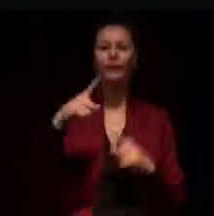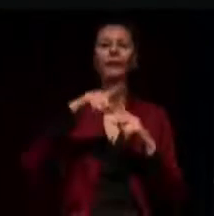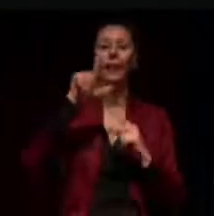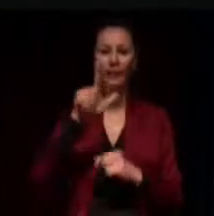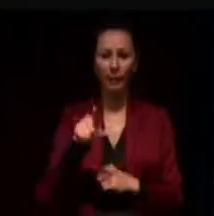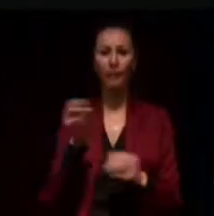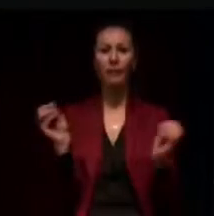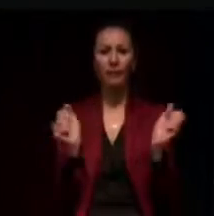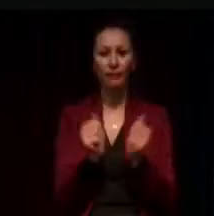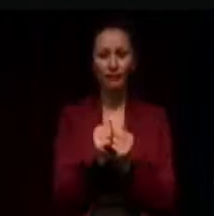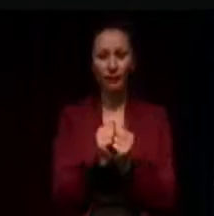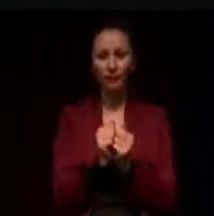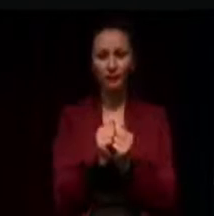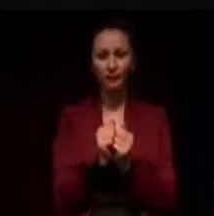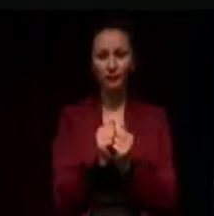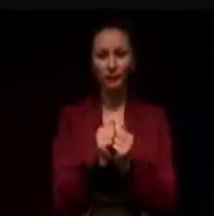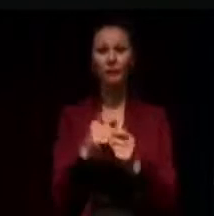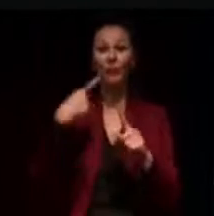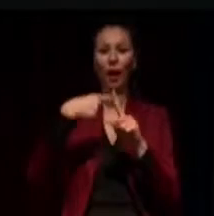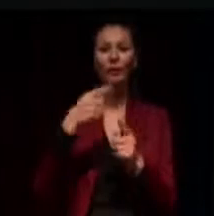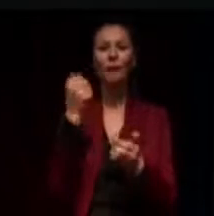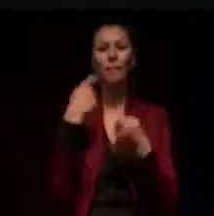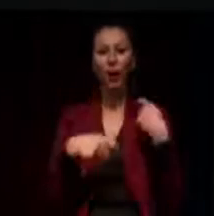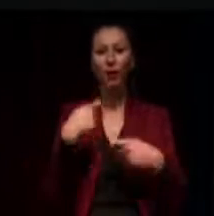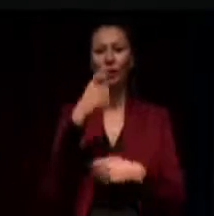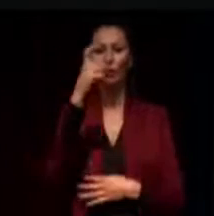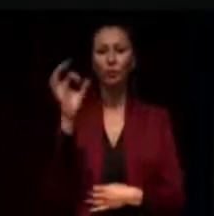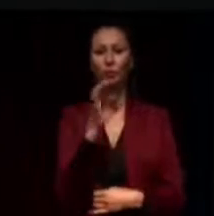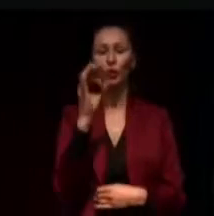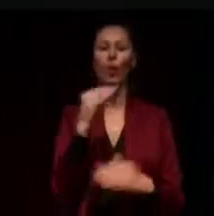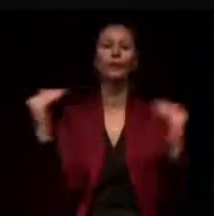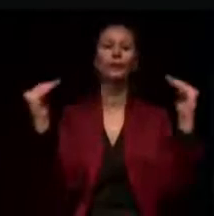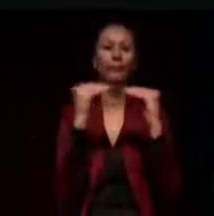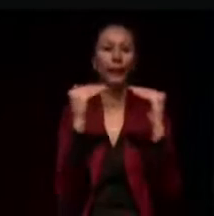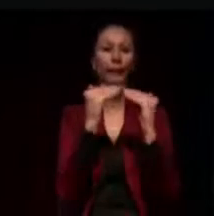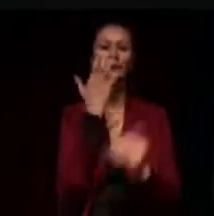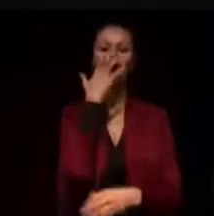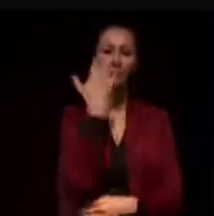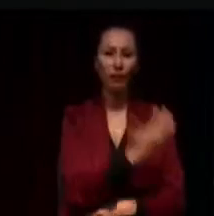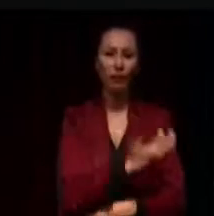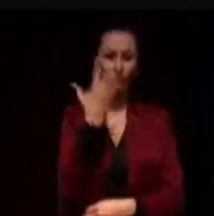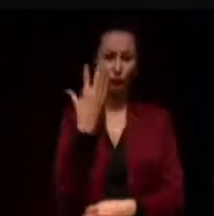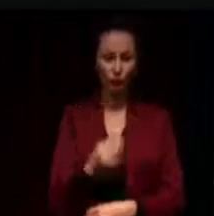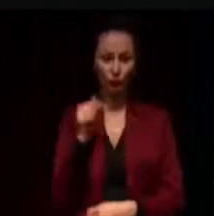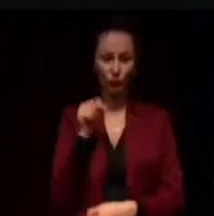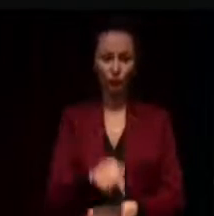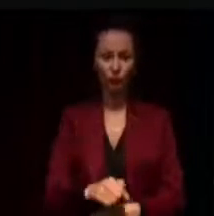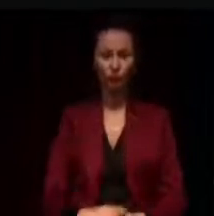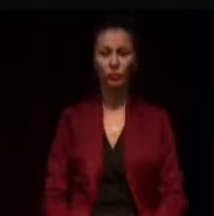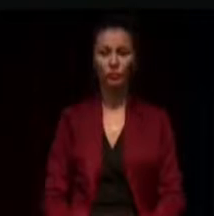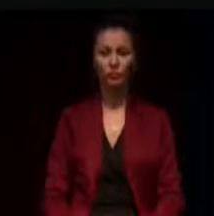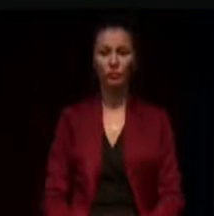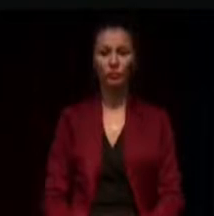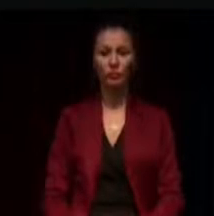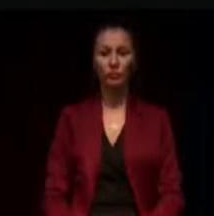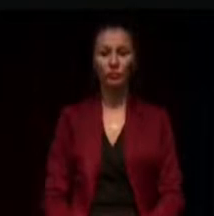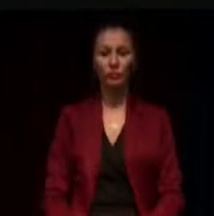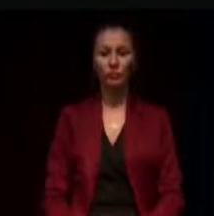1.149.000.000 TL ile artı banka mevcudu 9 milyar denklik sağlanmış duruma gelmiştir.